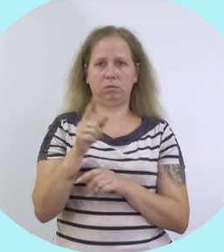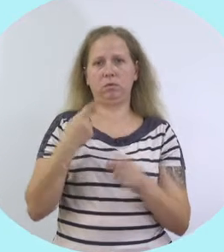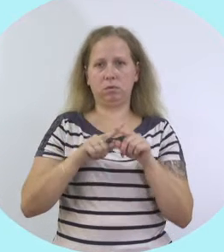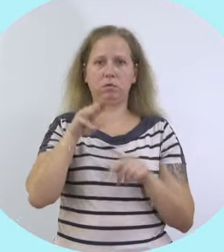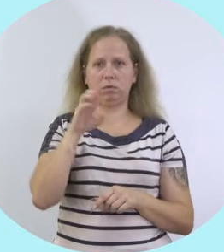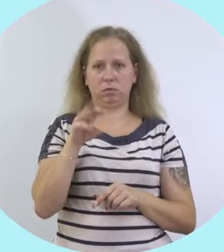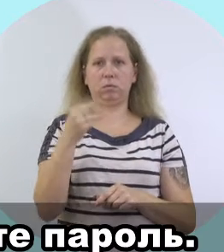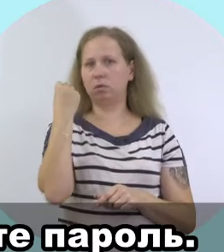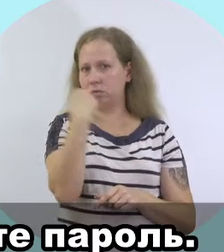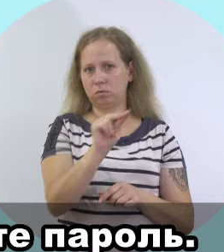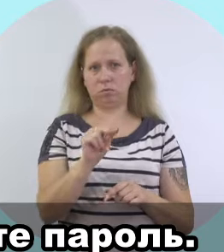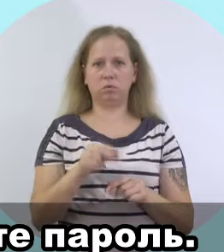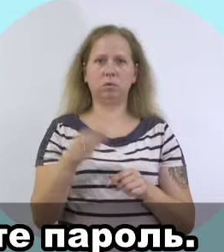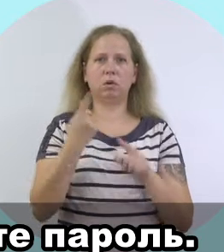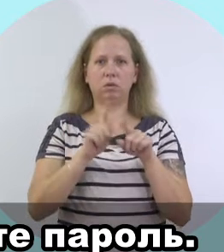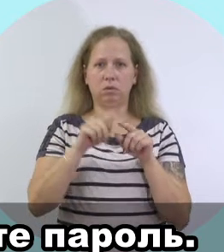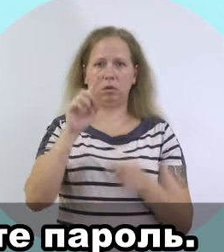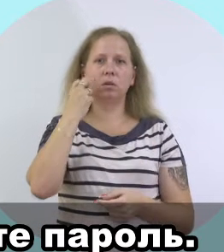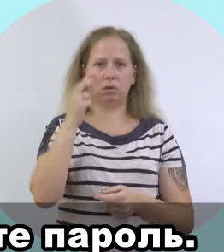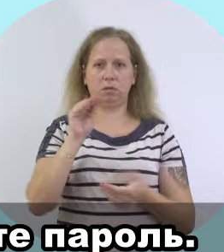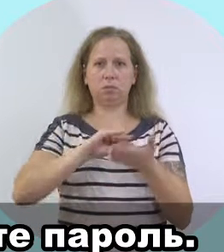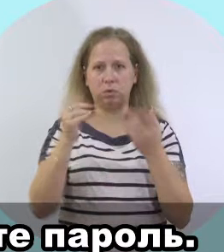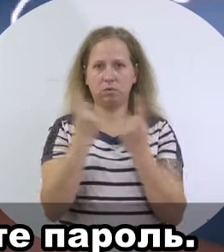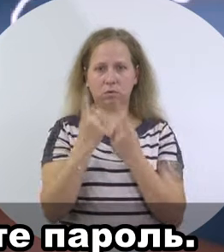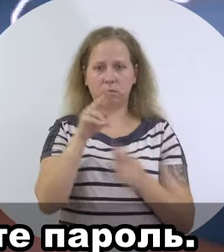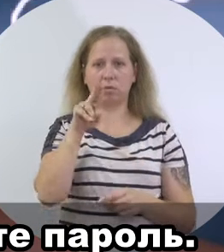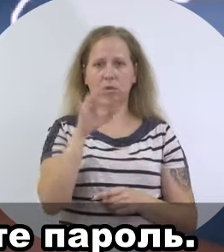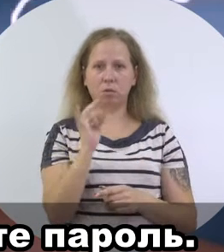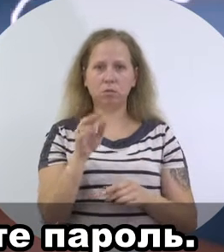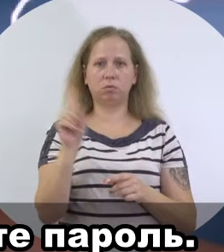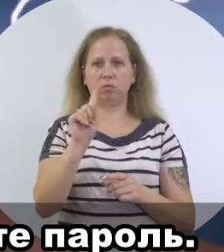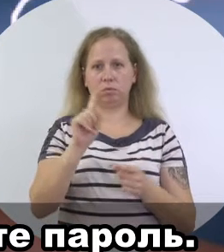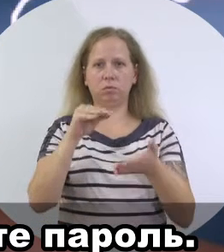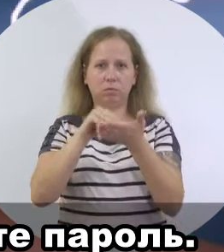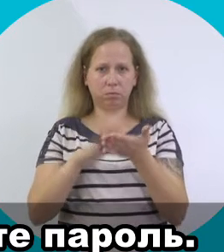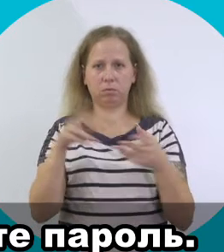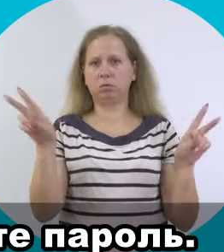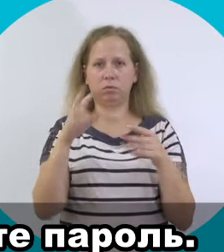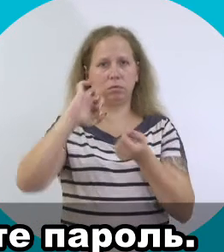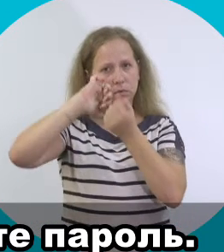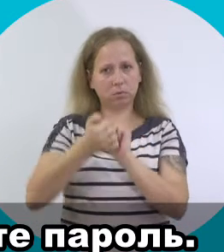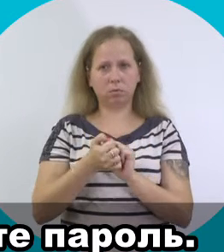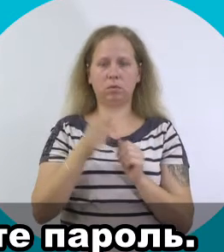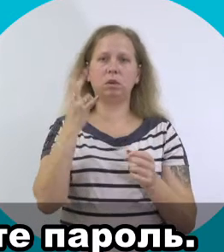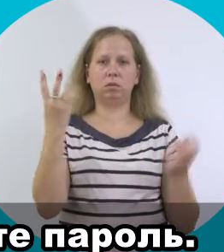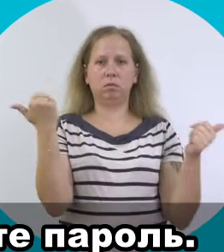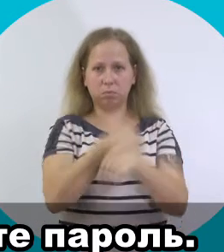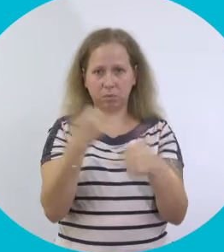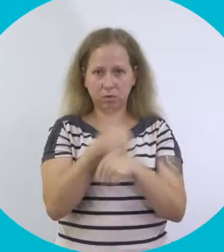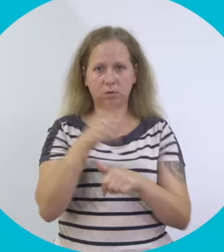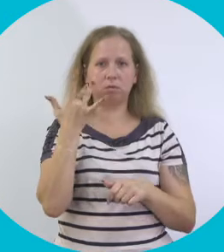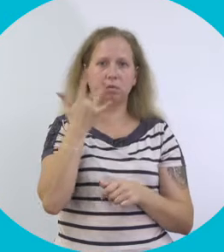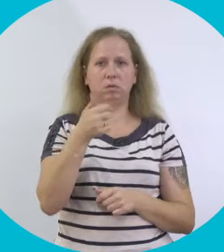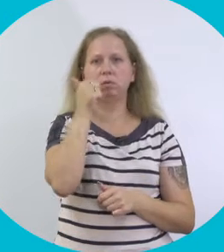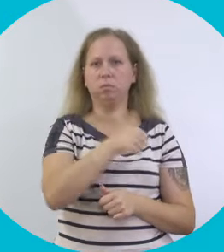и видео тем лучше не пользуйтесь панелью запомнить меня при вводе пароля не оставляйте своего местоположения в социальной сети